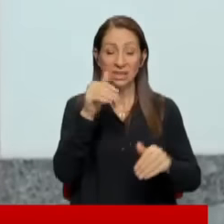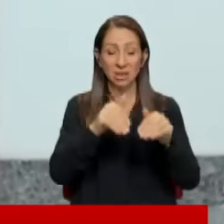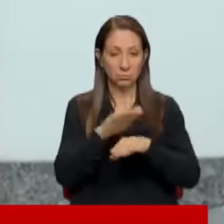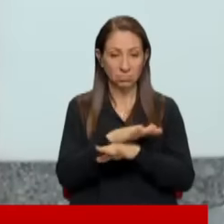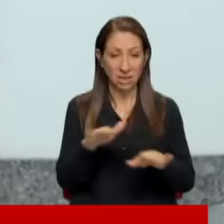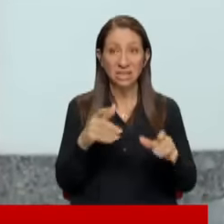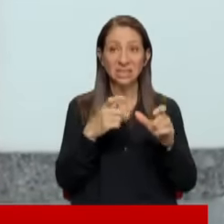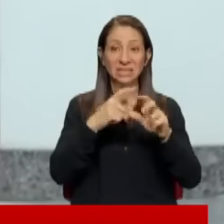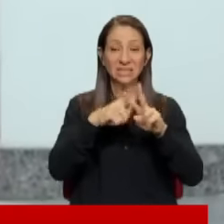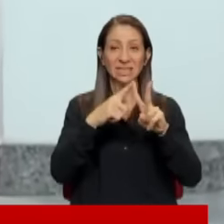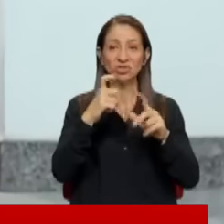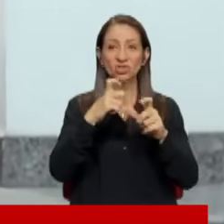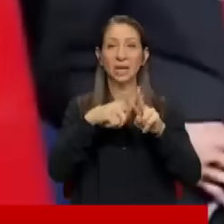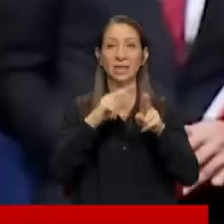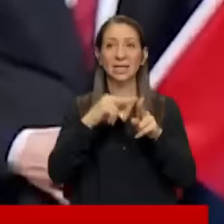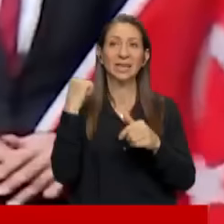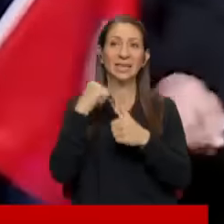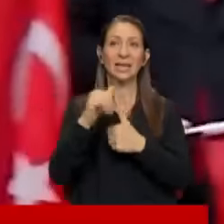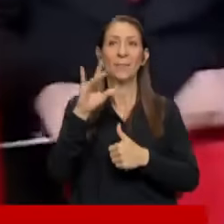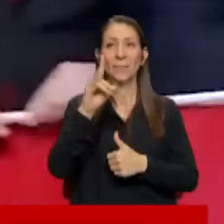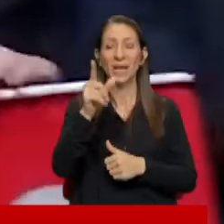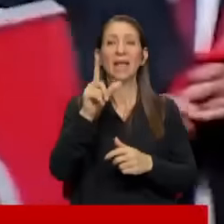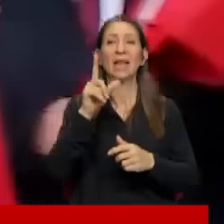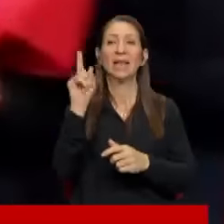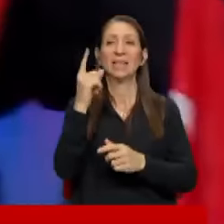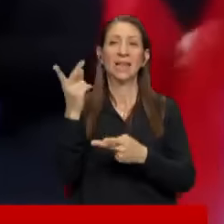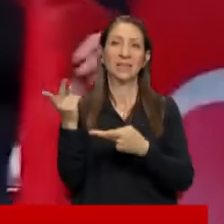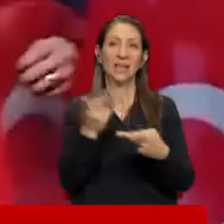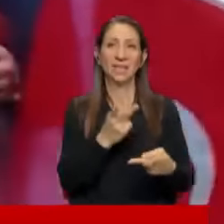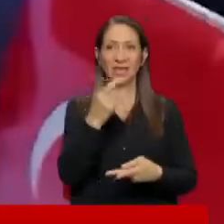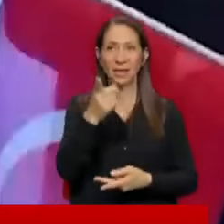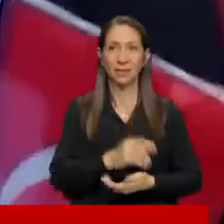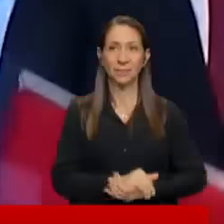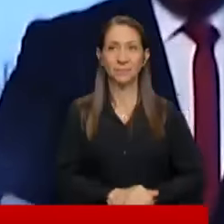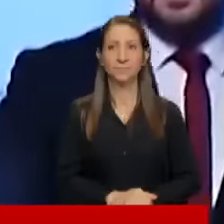bitti, Sancaklı yeniden MHP'de liderinin davetiyle.